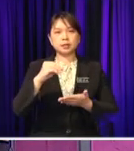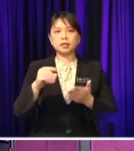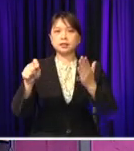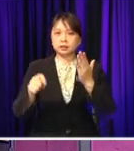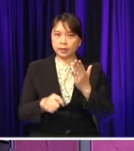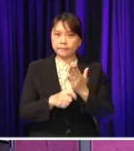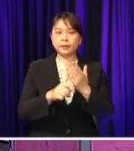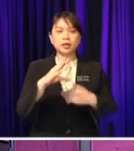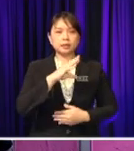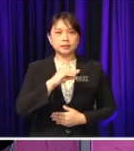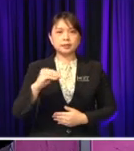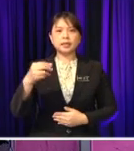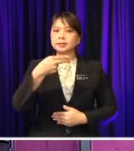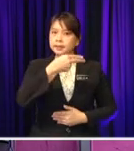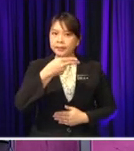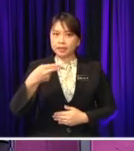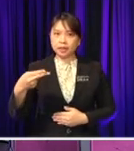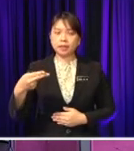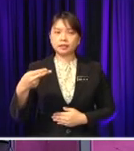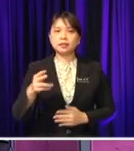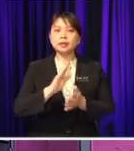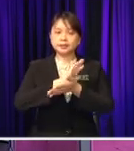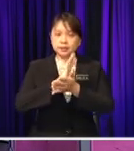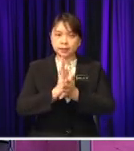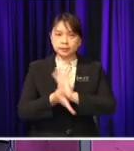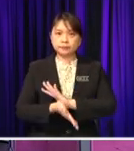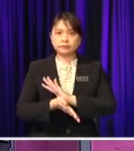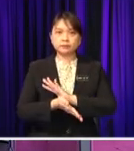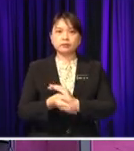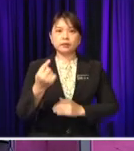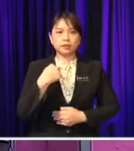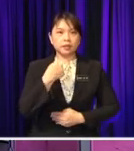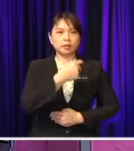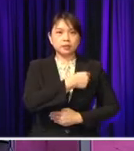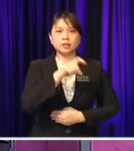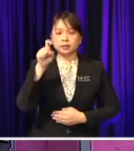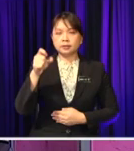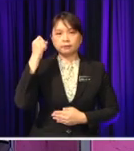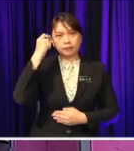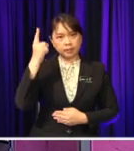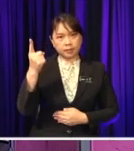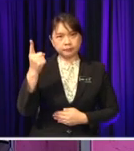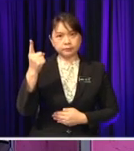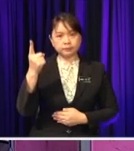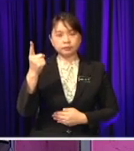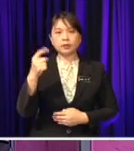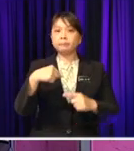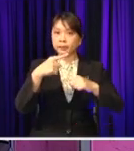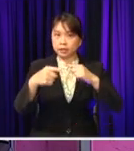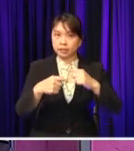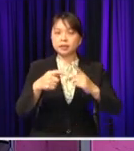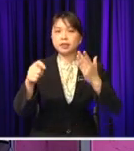dan juga simbol sama dengan Jadi kita kena paham beda simbol tambah bilangan akan jadi